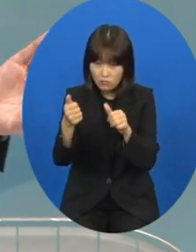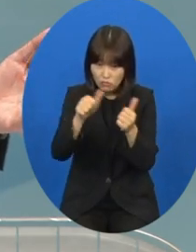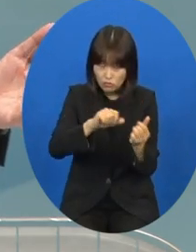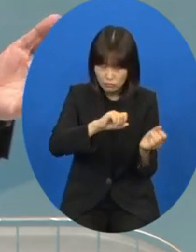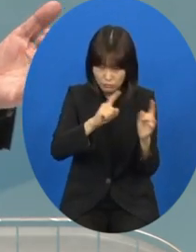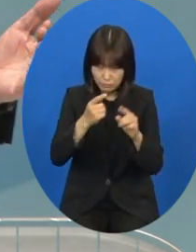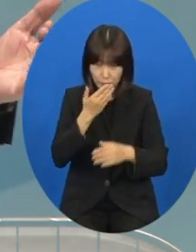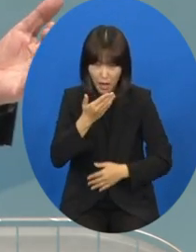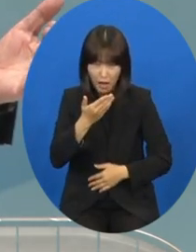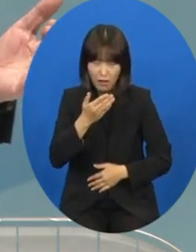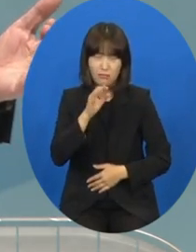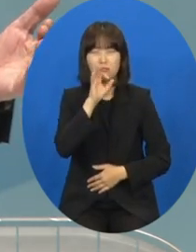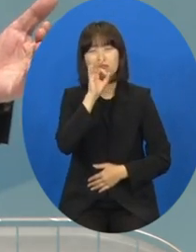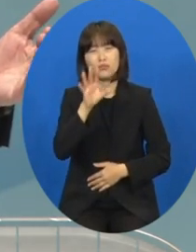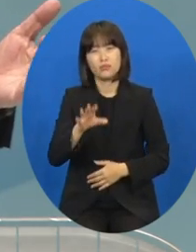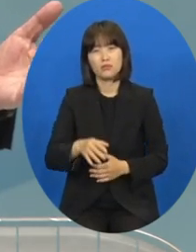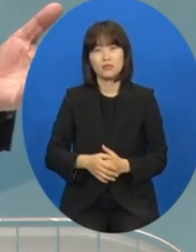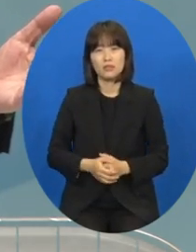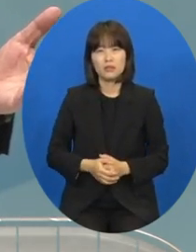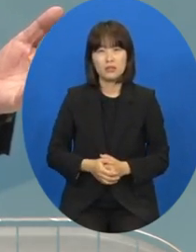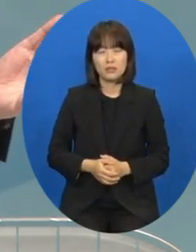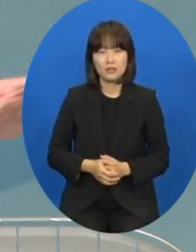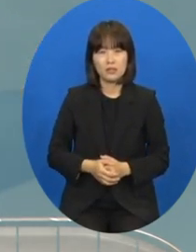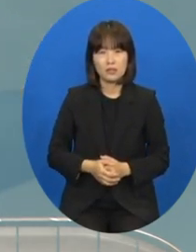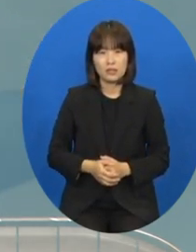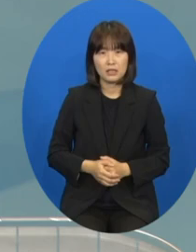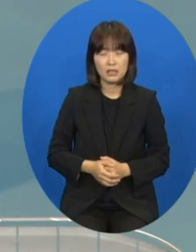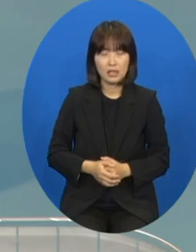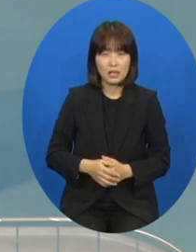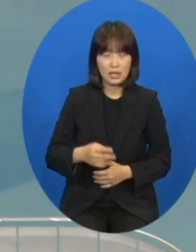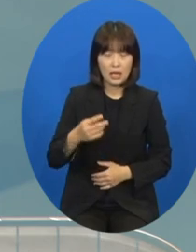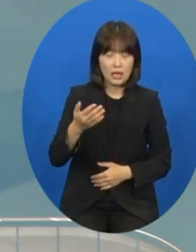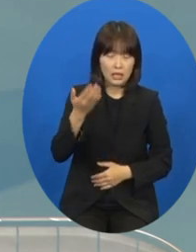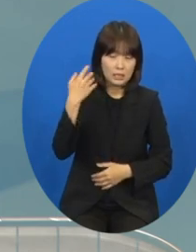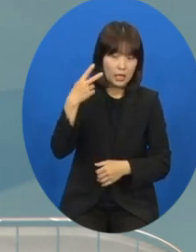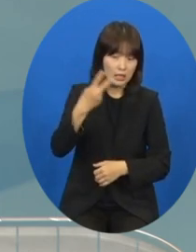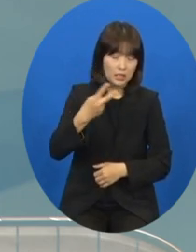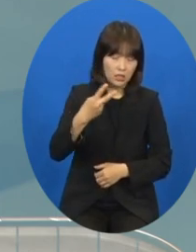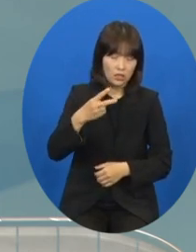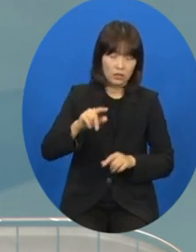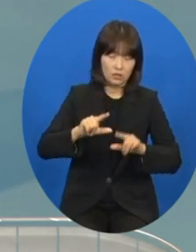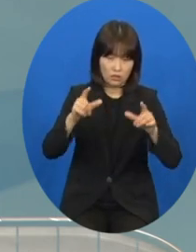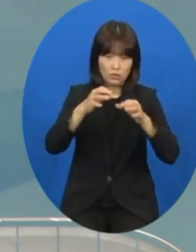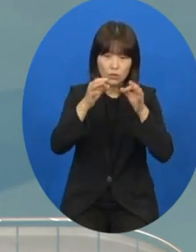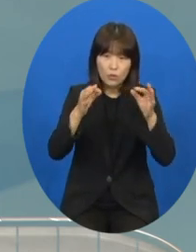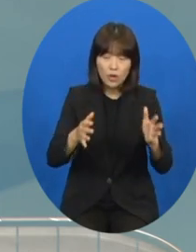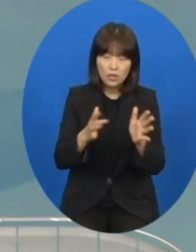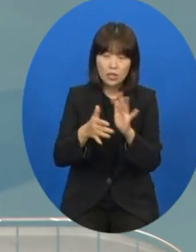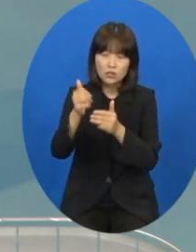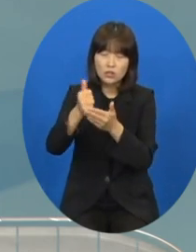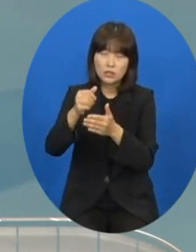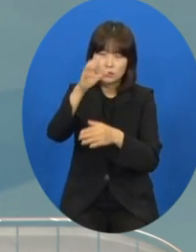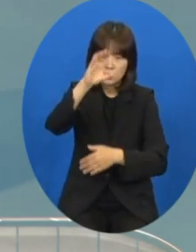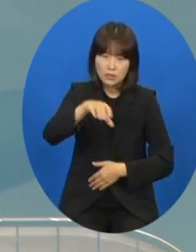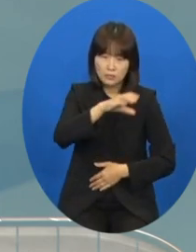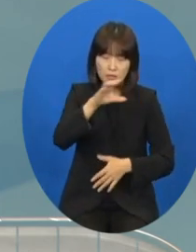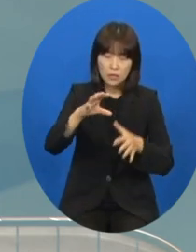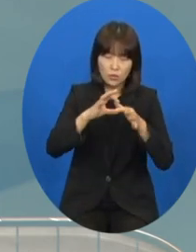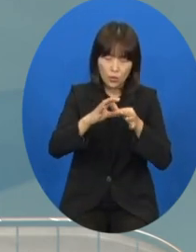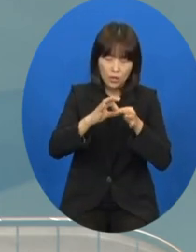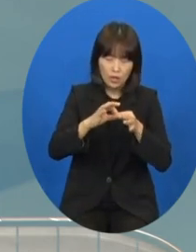동안 예수님의 십자가로 얼마나 많은 사람들이 살았으며 또 잠든 영혼이